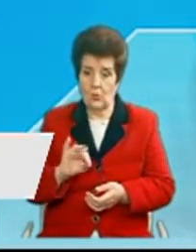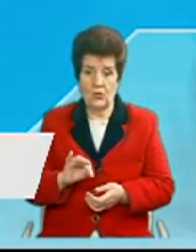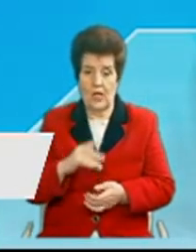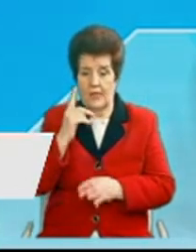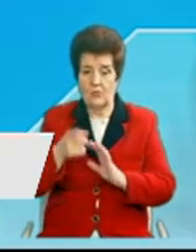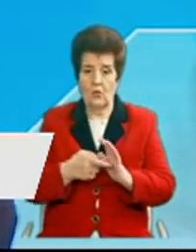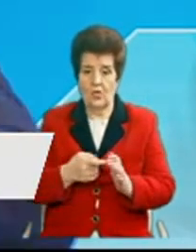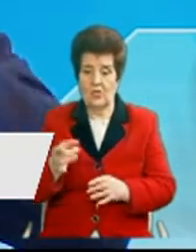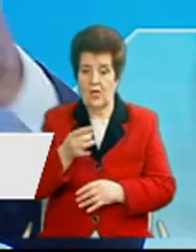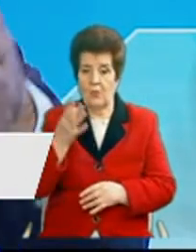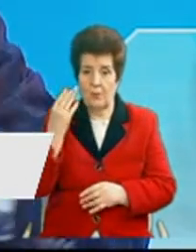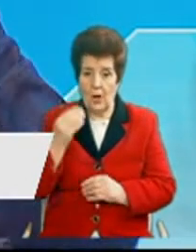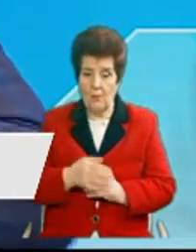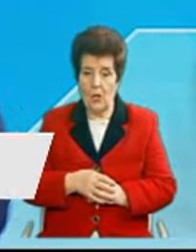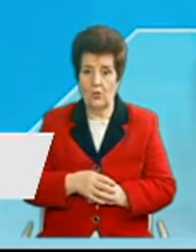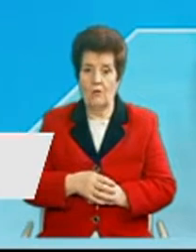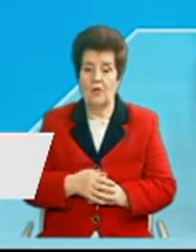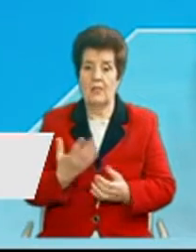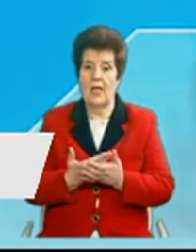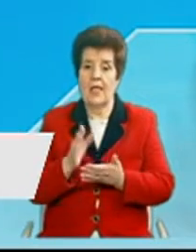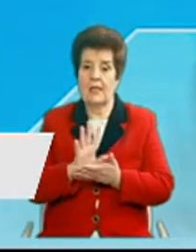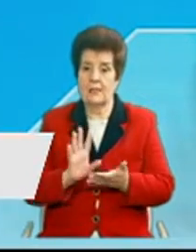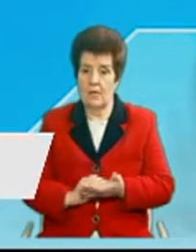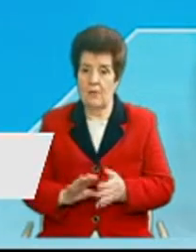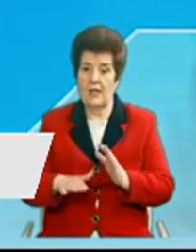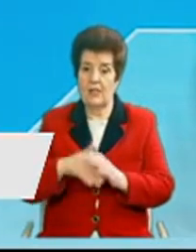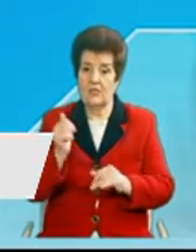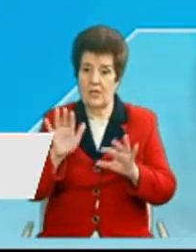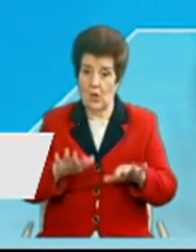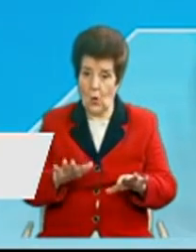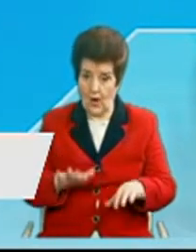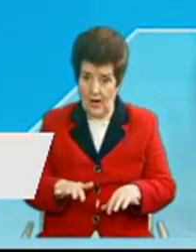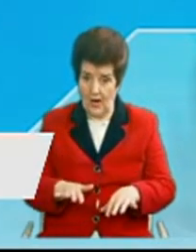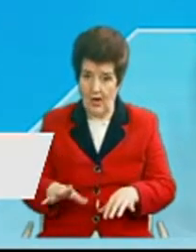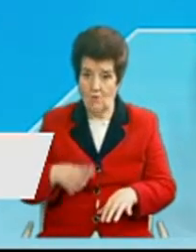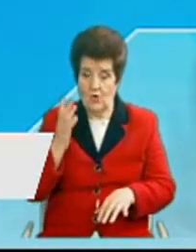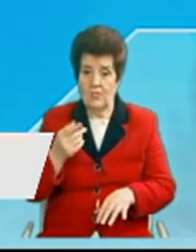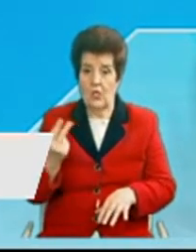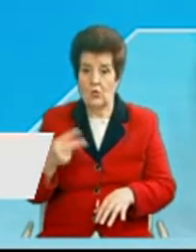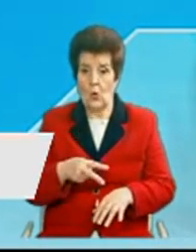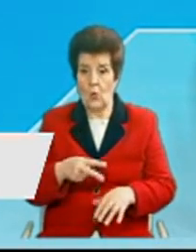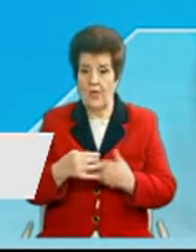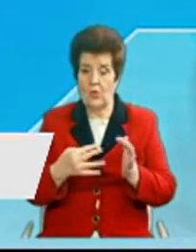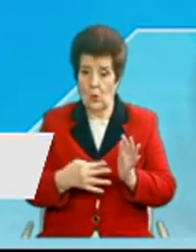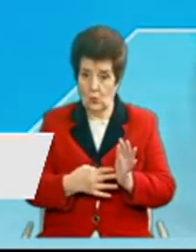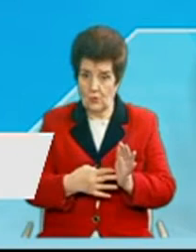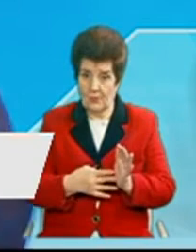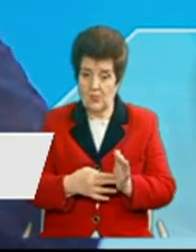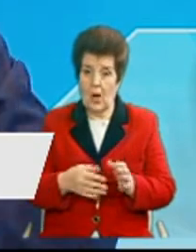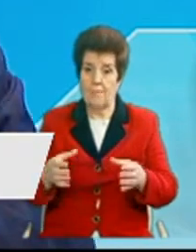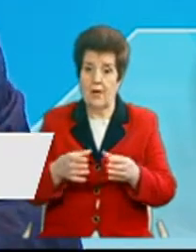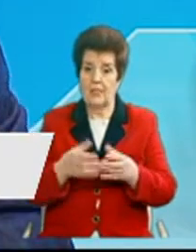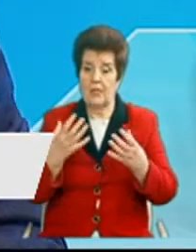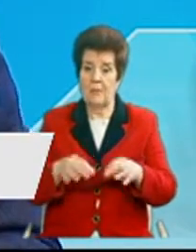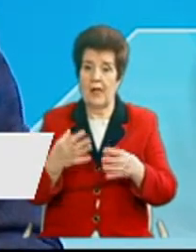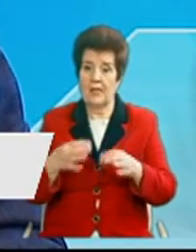din Republica Moldova. Și vin cu un exemplu. În alegerile locale, care au avut loc în anul 2019, Partidul